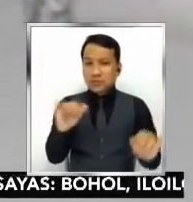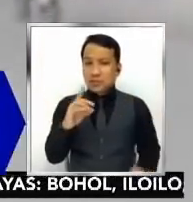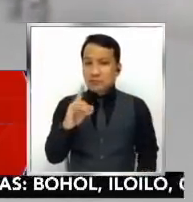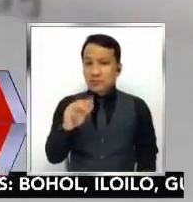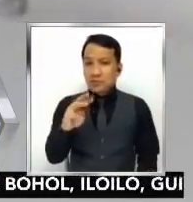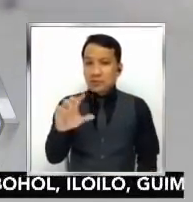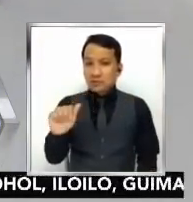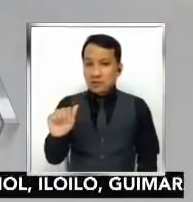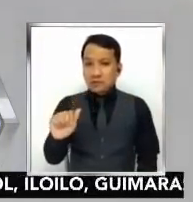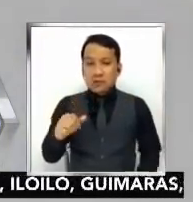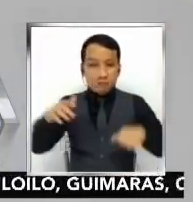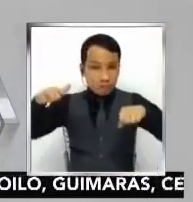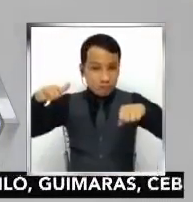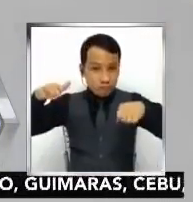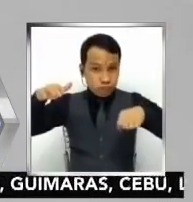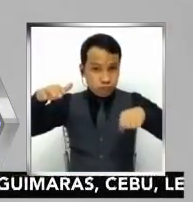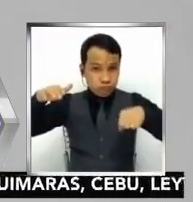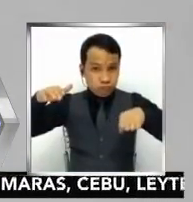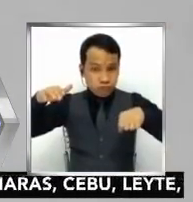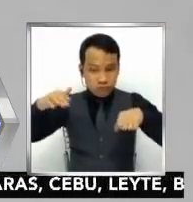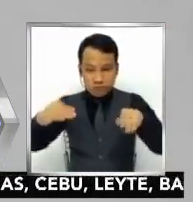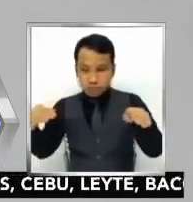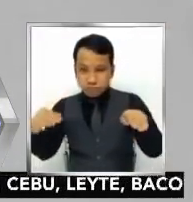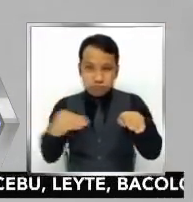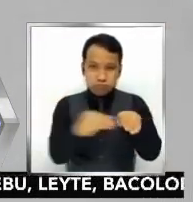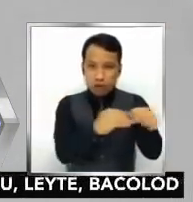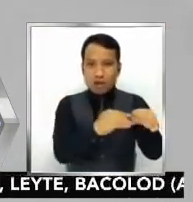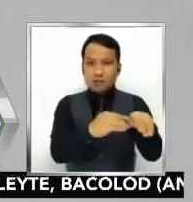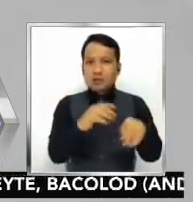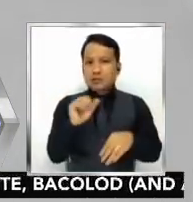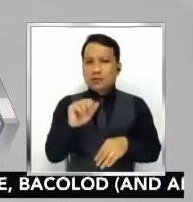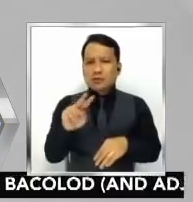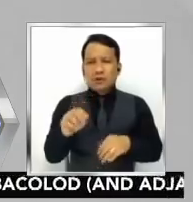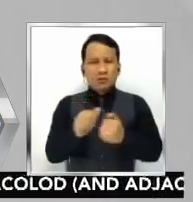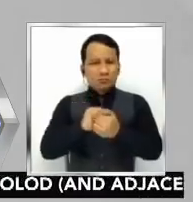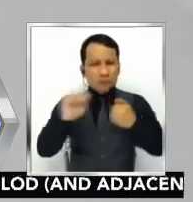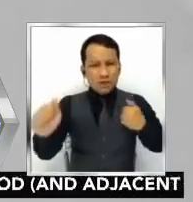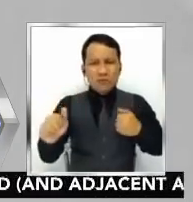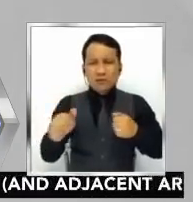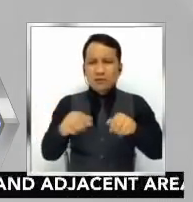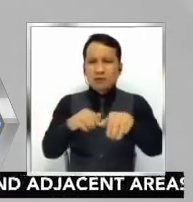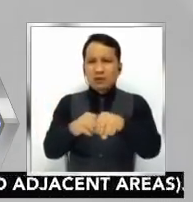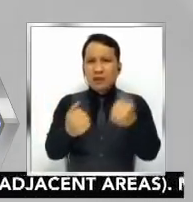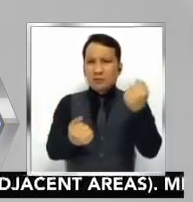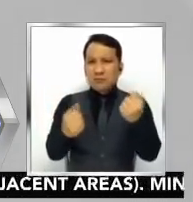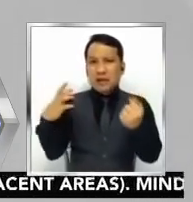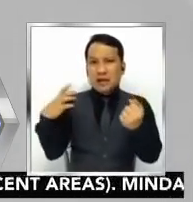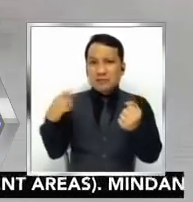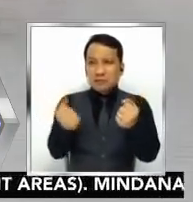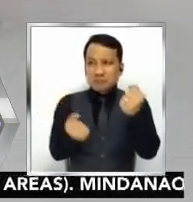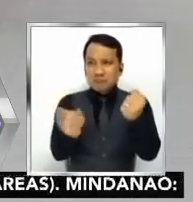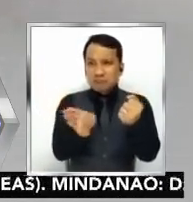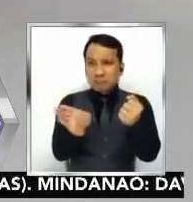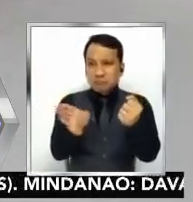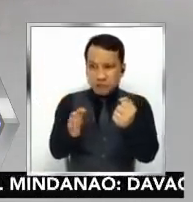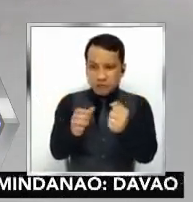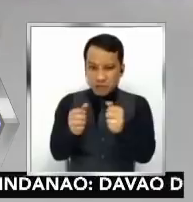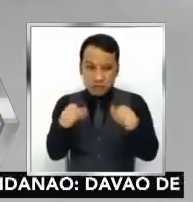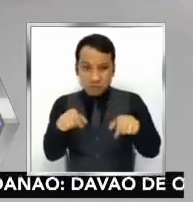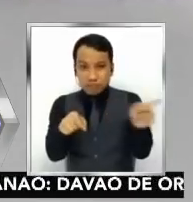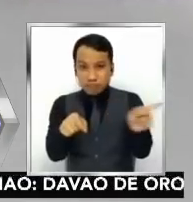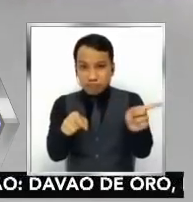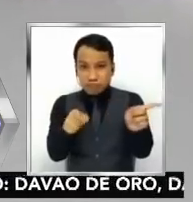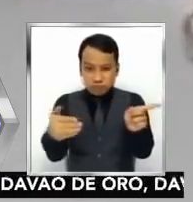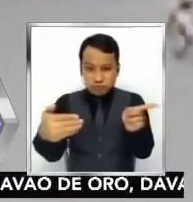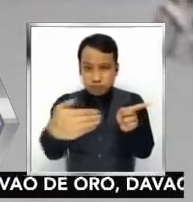sa isang AUV. Malayo pa lang, nag-signal light na ang AUV na mag-U-turn. Pero hindi ito napansin ng rider na mabilis pa rin ang